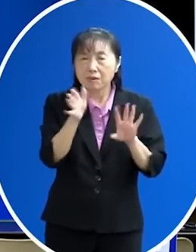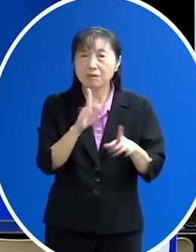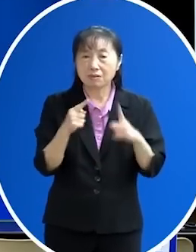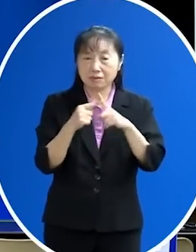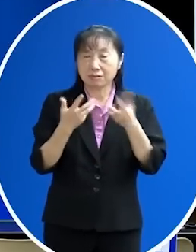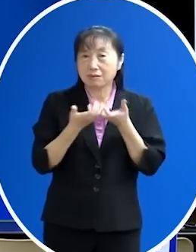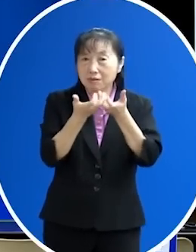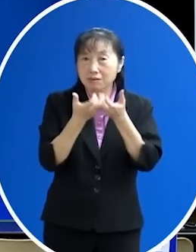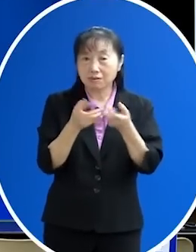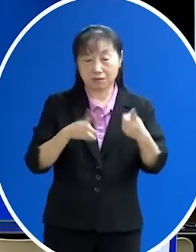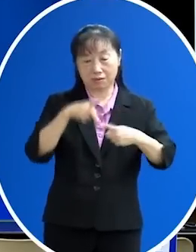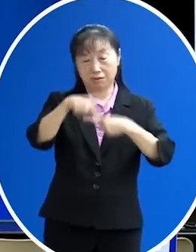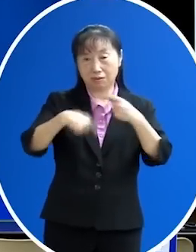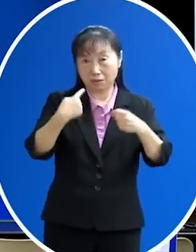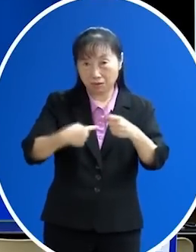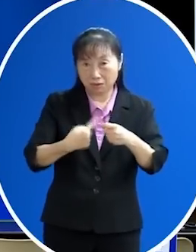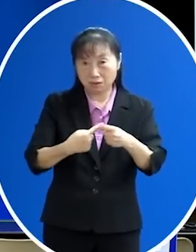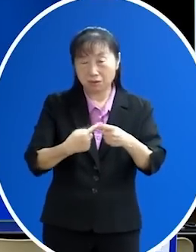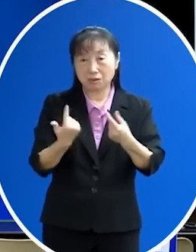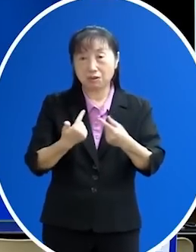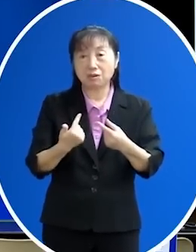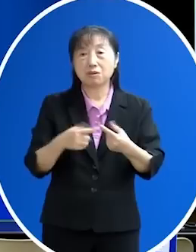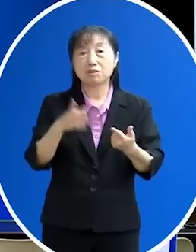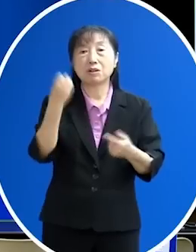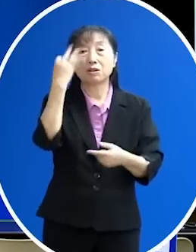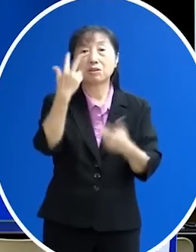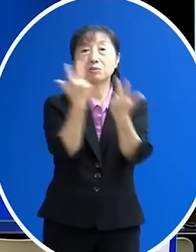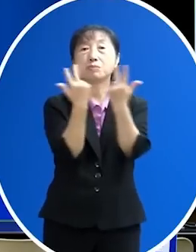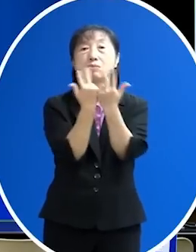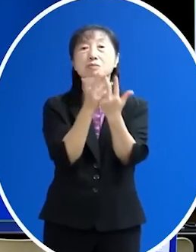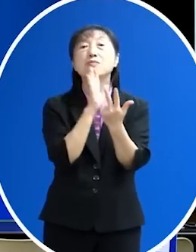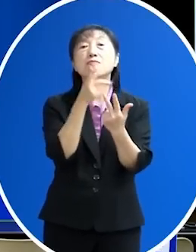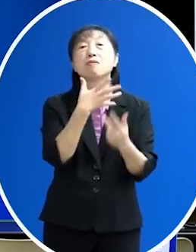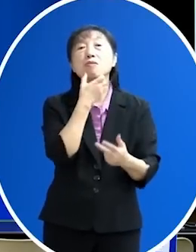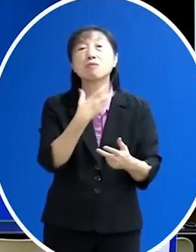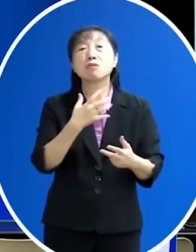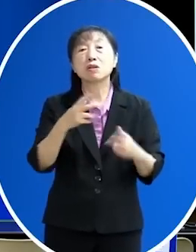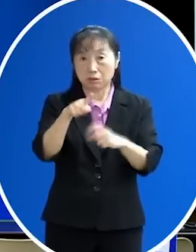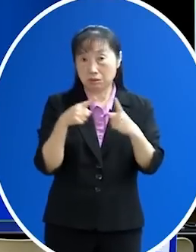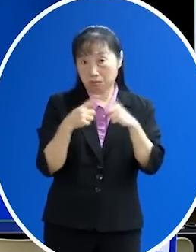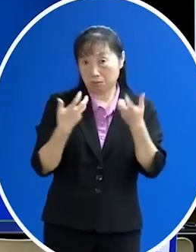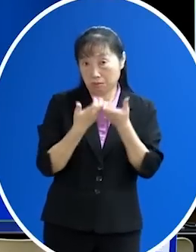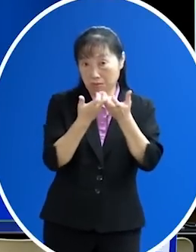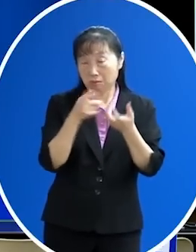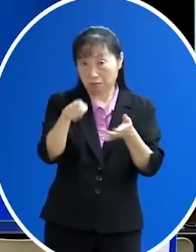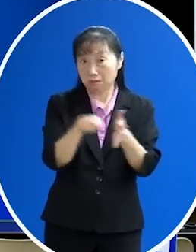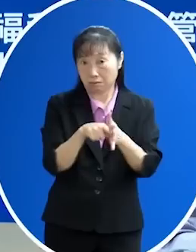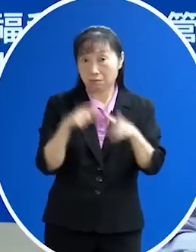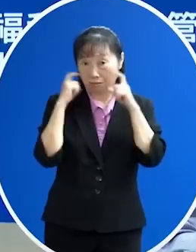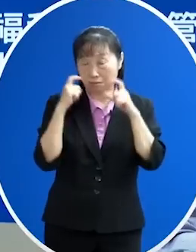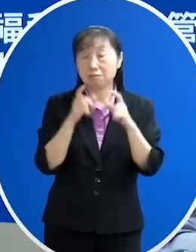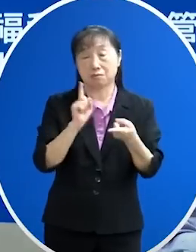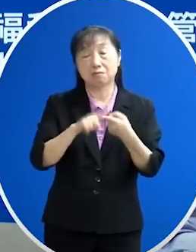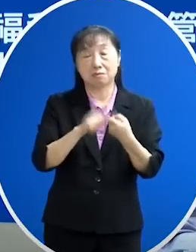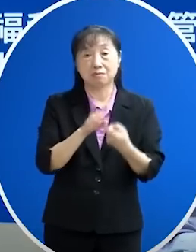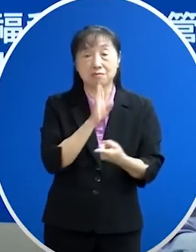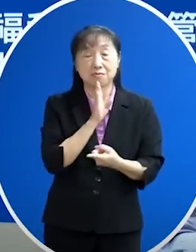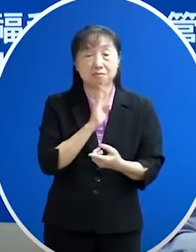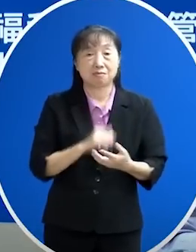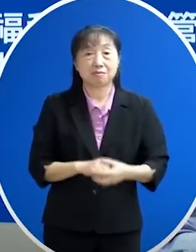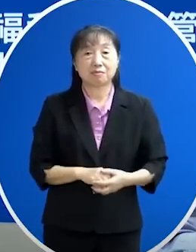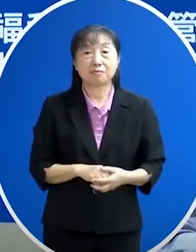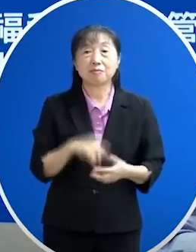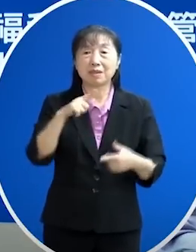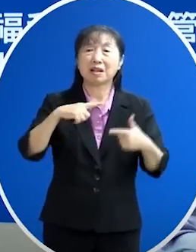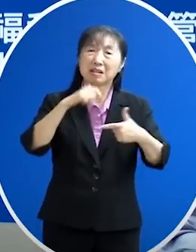挤，像跨年晚会或是像新北的耶诞城，这个活动算是人潮比较拥挤，就建议民众要戴，是不是？ 是的，我想